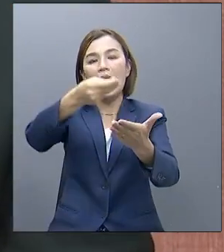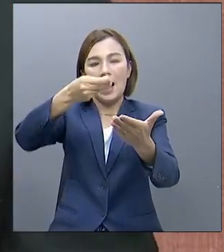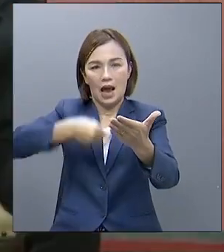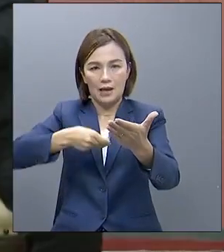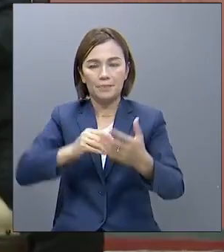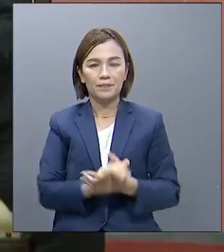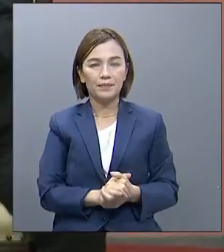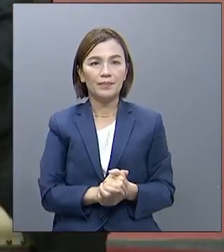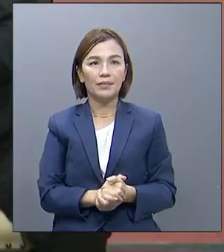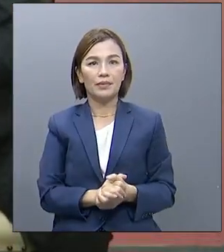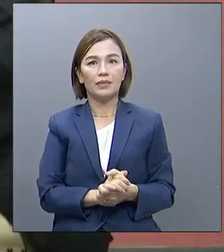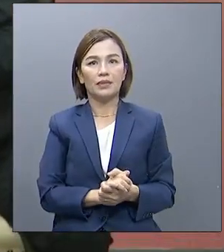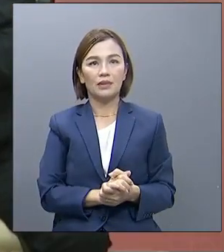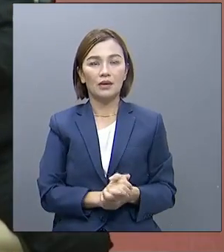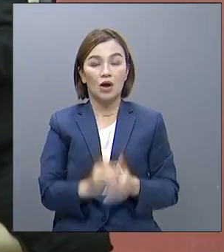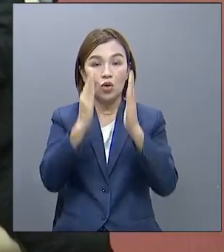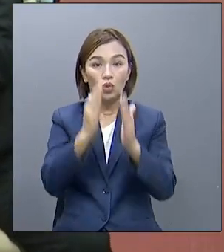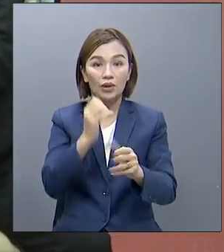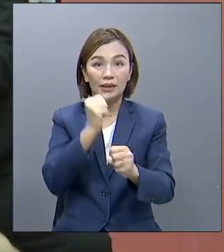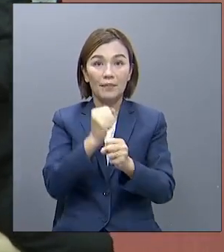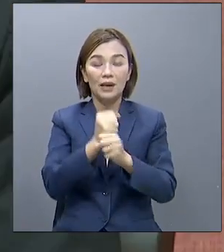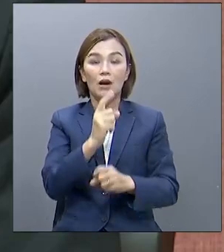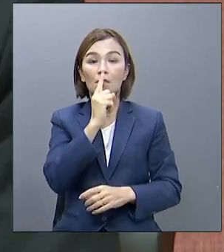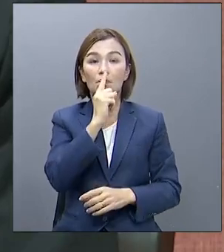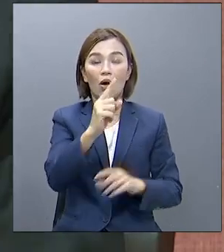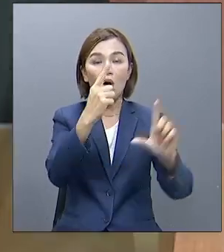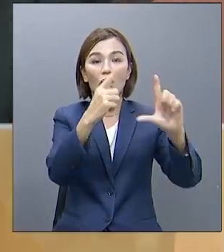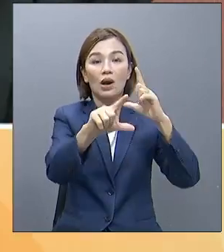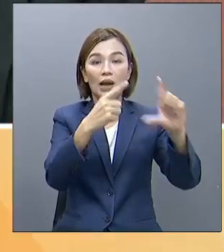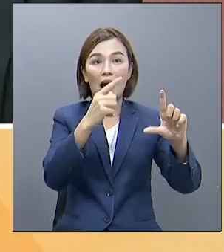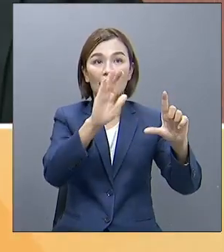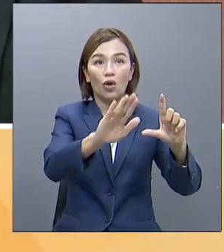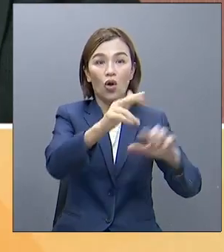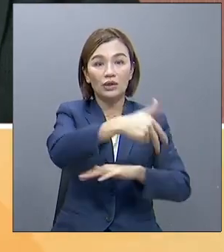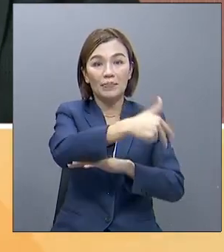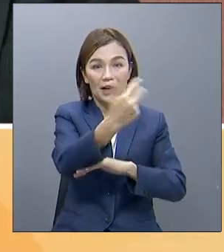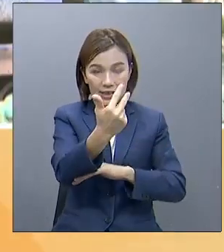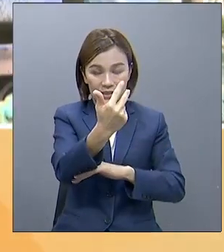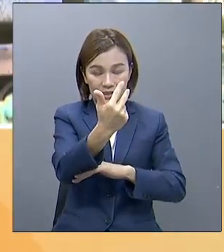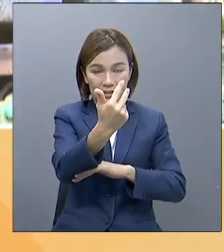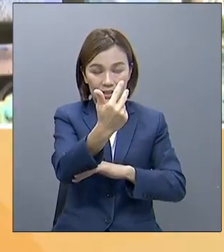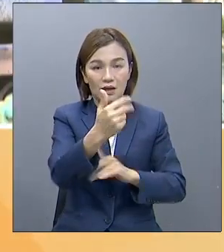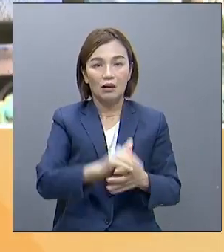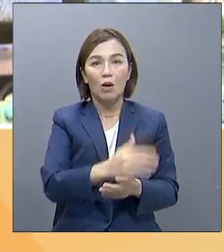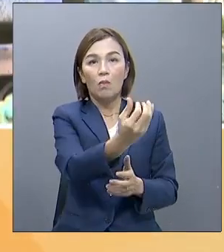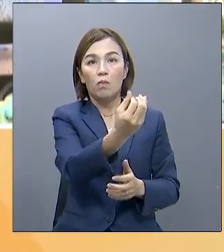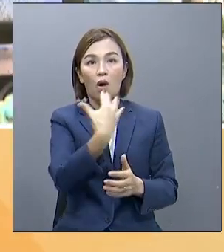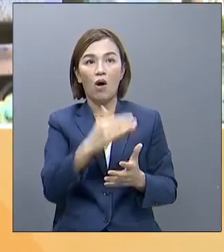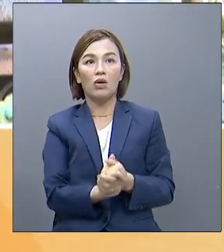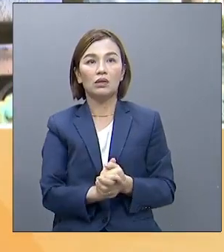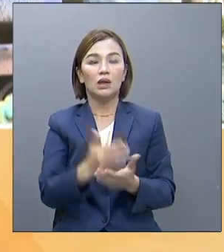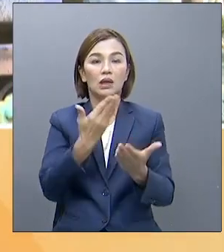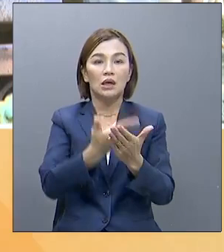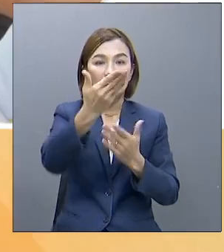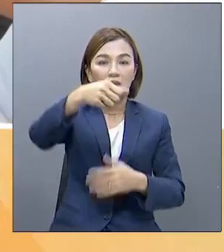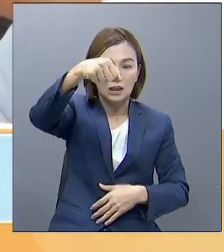แรงงานกลุ่มนี้นะคะแจ้งเข้ามาผ่าน LINE ID แอสไซร้องทุกไทย PBS นะคะว่าพวกเขาเนี่ยซื้อทั้งกระเป๋าเดินท